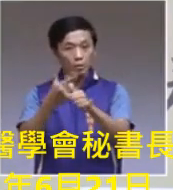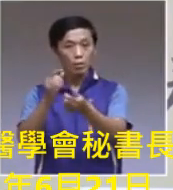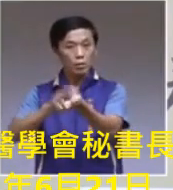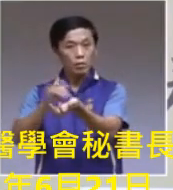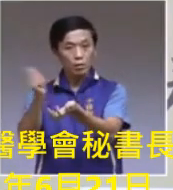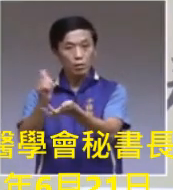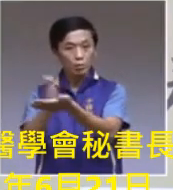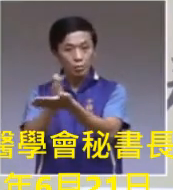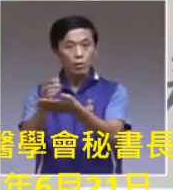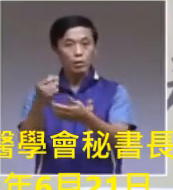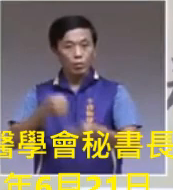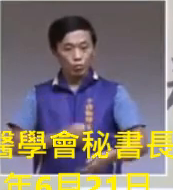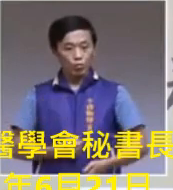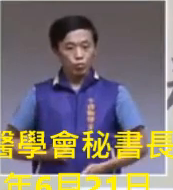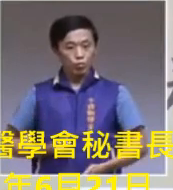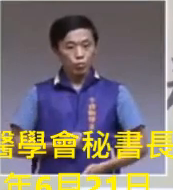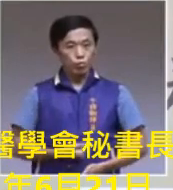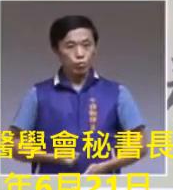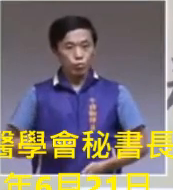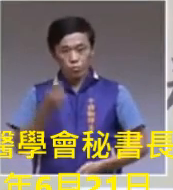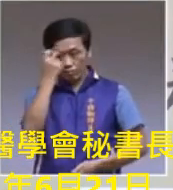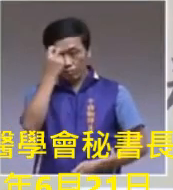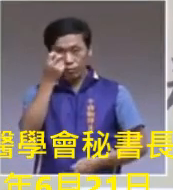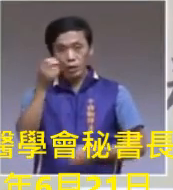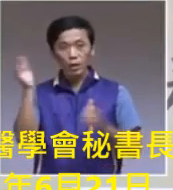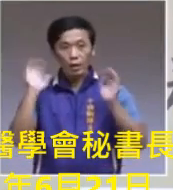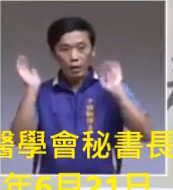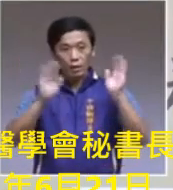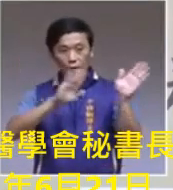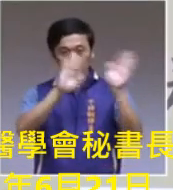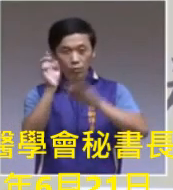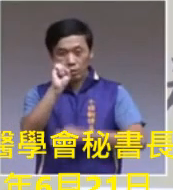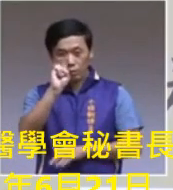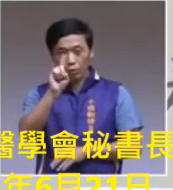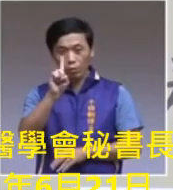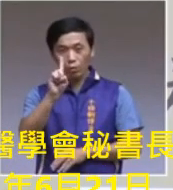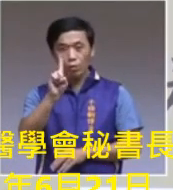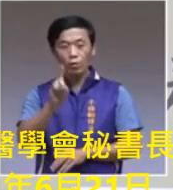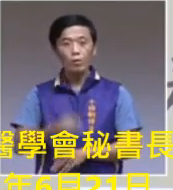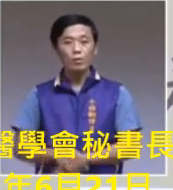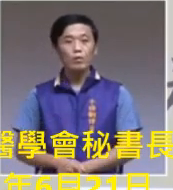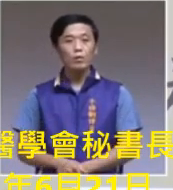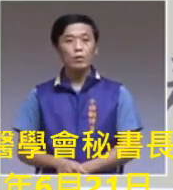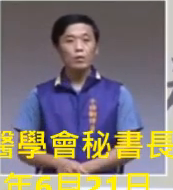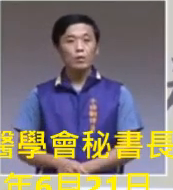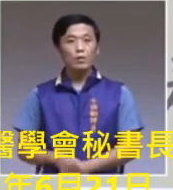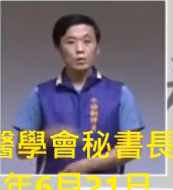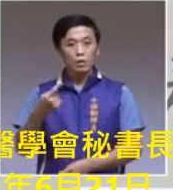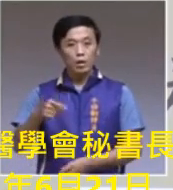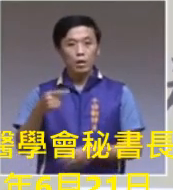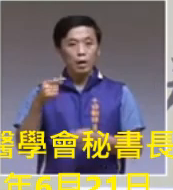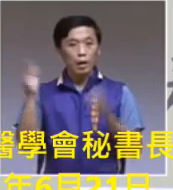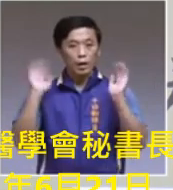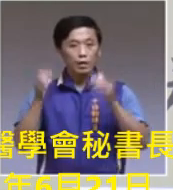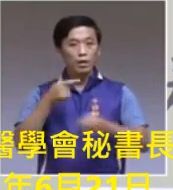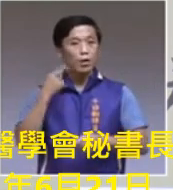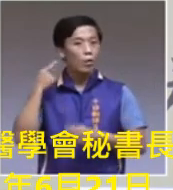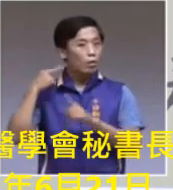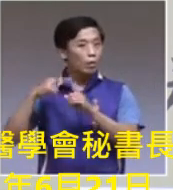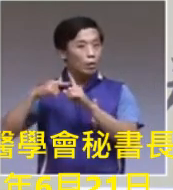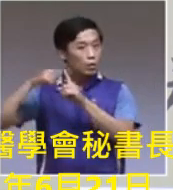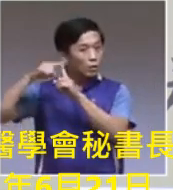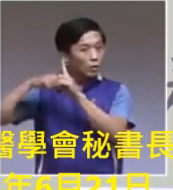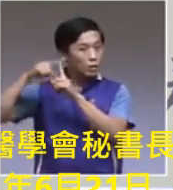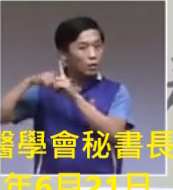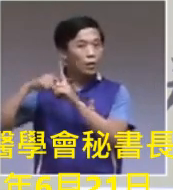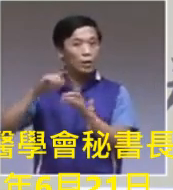譬如说有超音波来观察一下我们小朋友的状况怎么样那还有他的血压还有其他的这